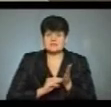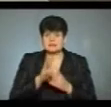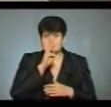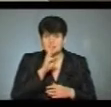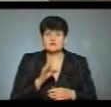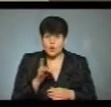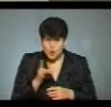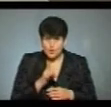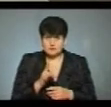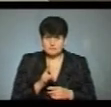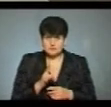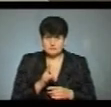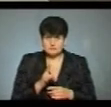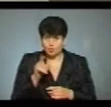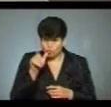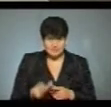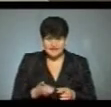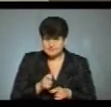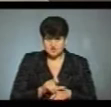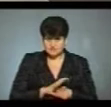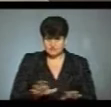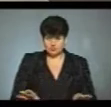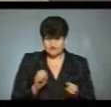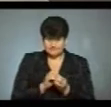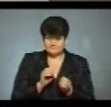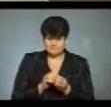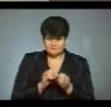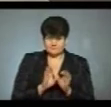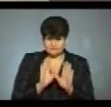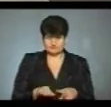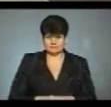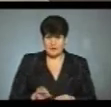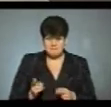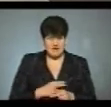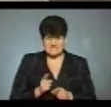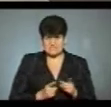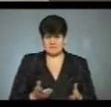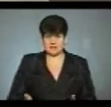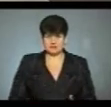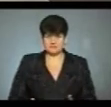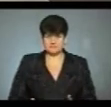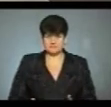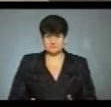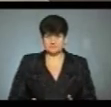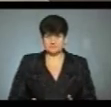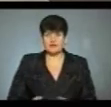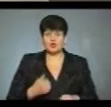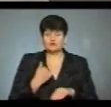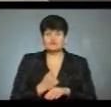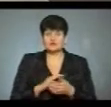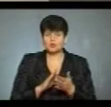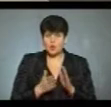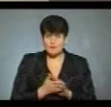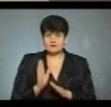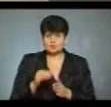розмір виплати то людині конкретно не збільшиться, воно залишиться все без змін. Основний документ буде контракт, тобто можна